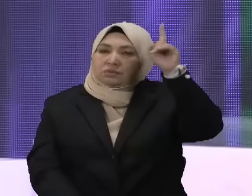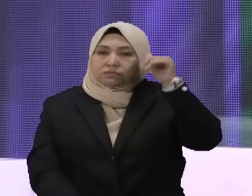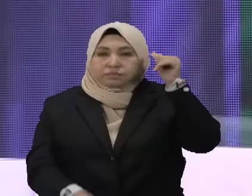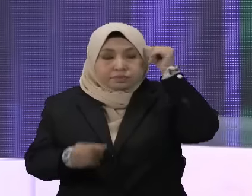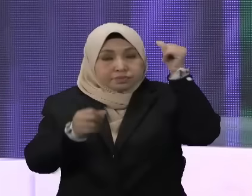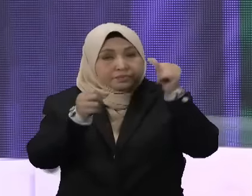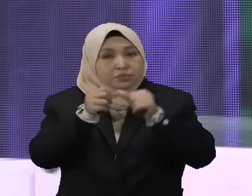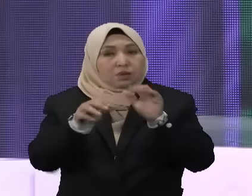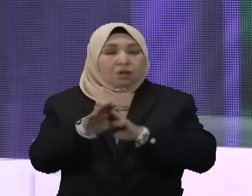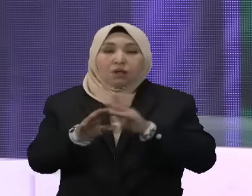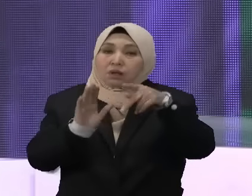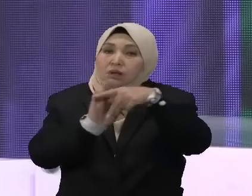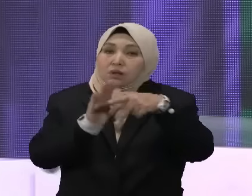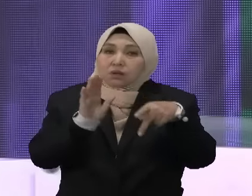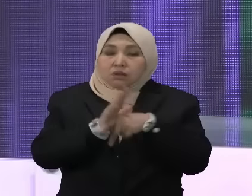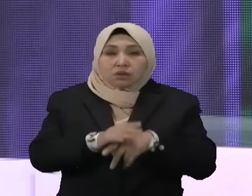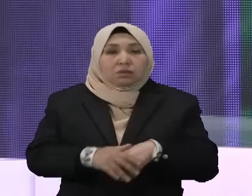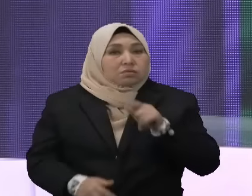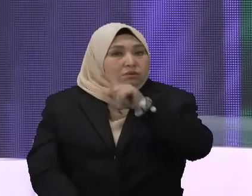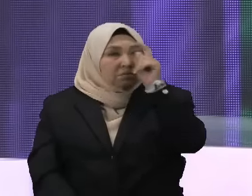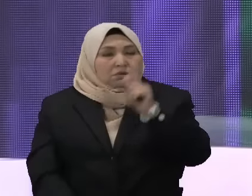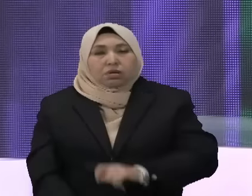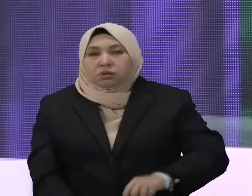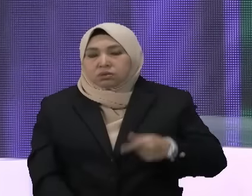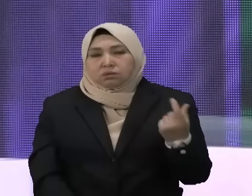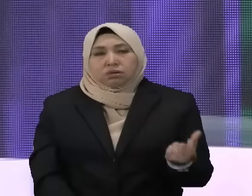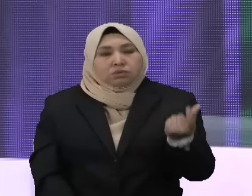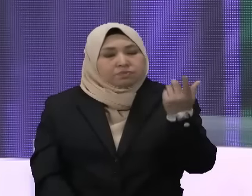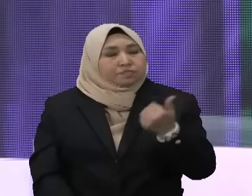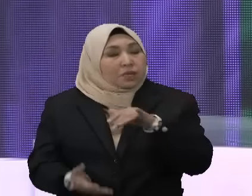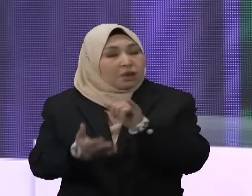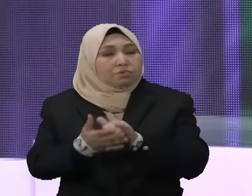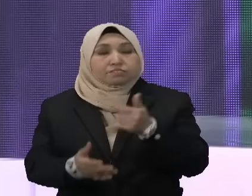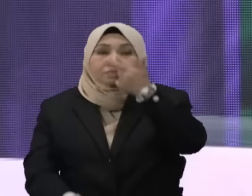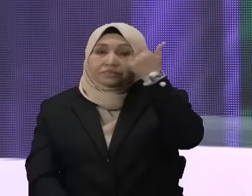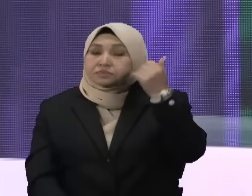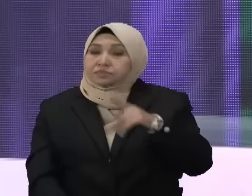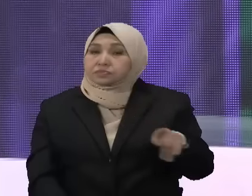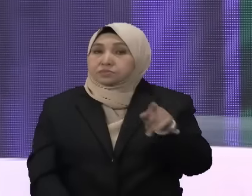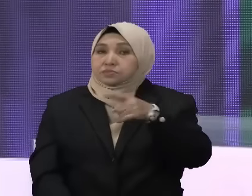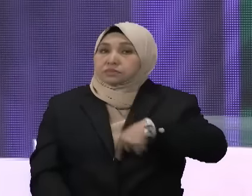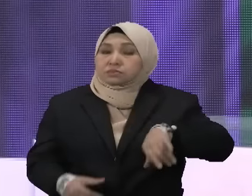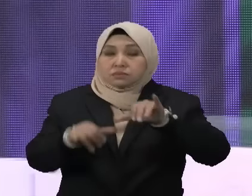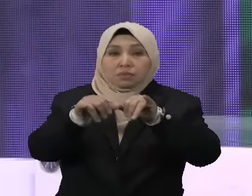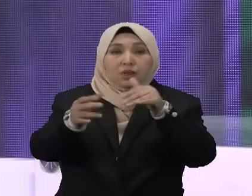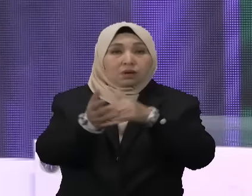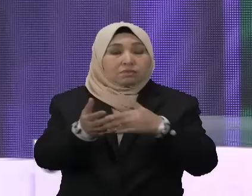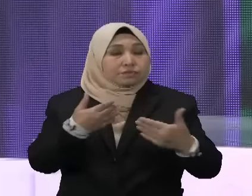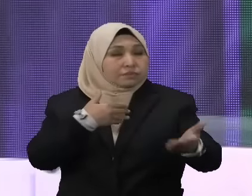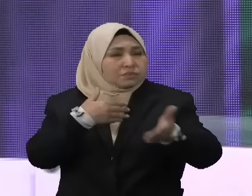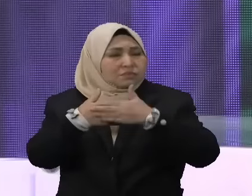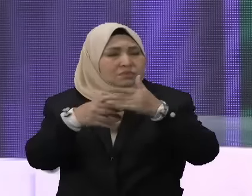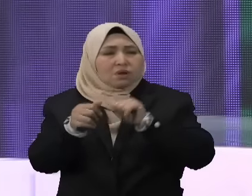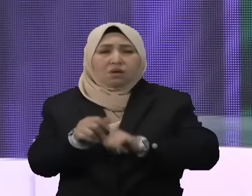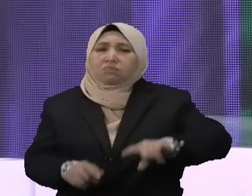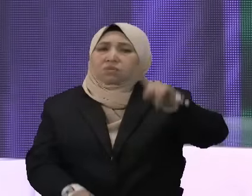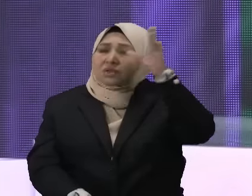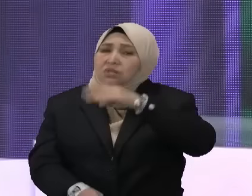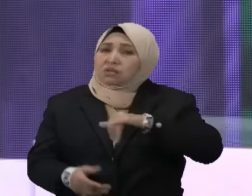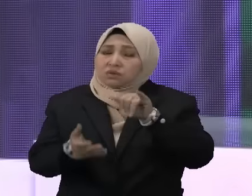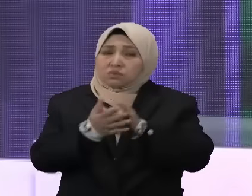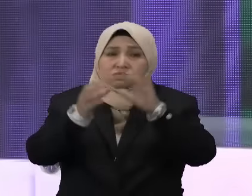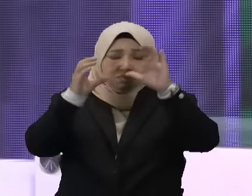kepada peraturan Allah, ditanyakan kepada Nabi, maka itu yang menyebabkan mereka terus makin dekat kepada Allah Subhanahu Wa Taala. Dan itu juga